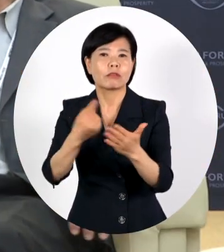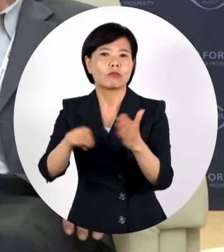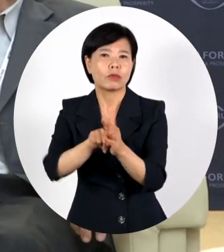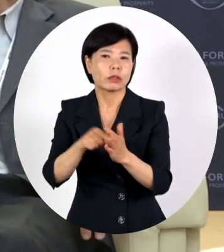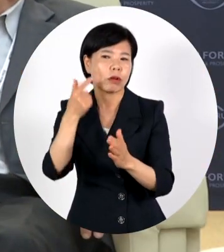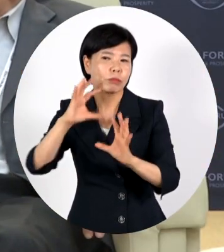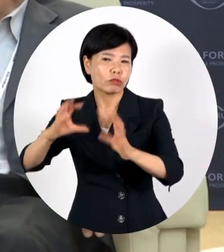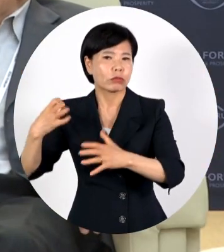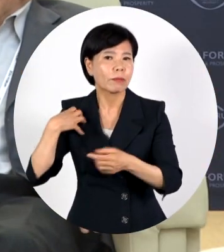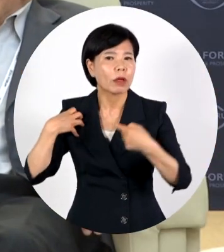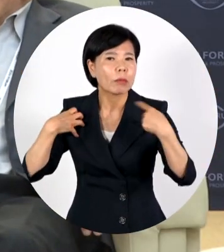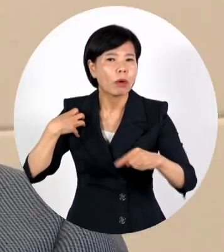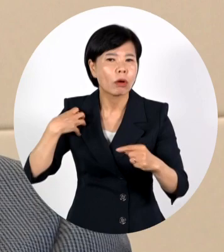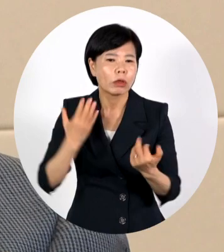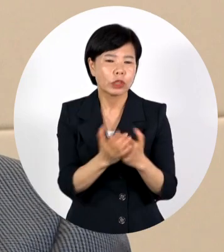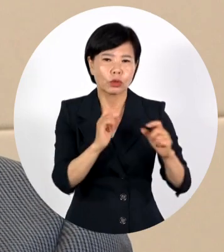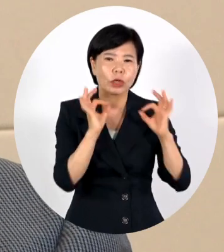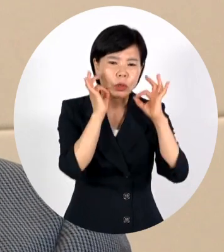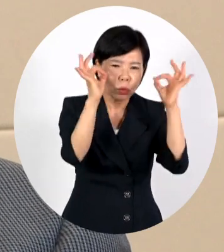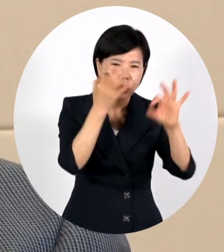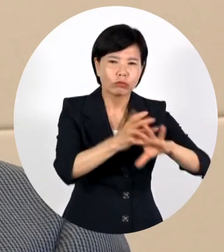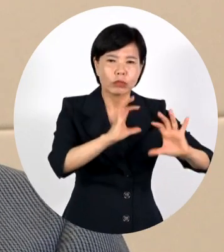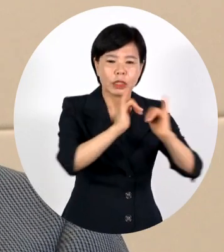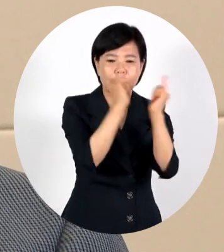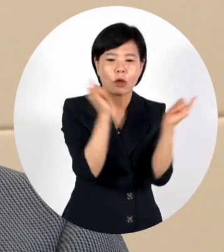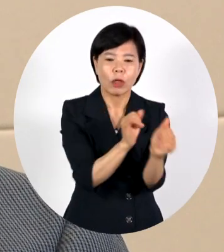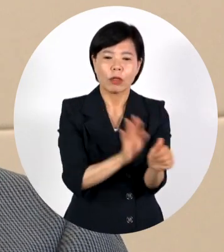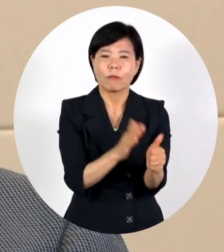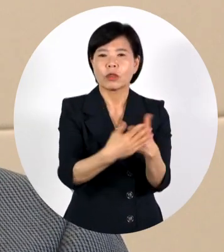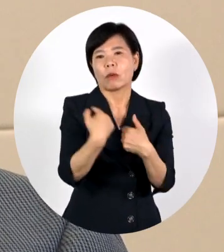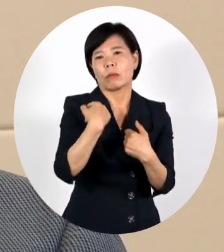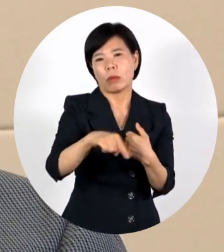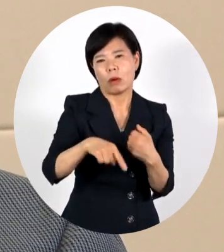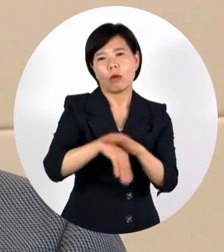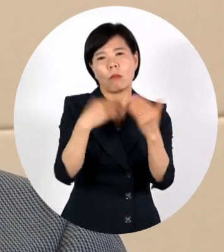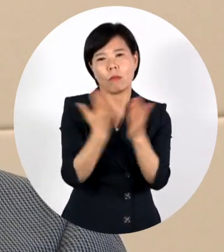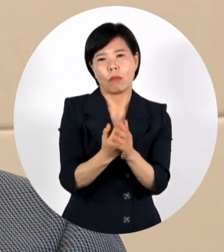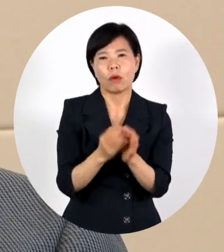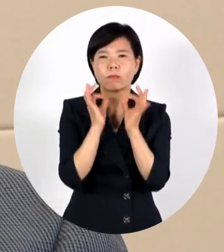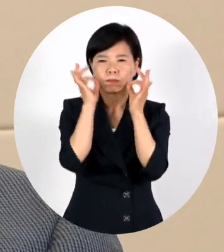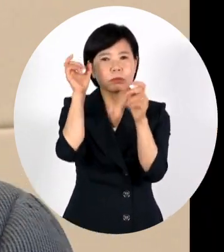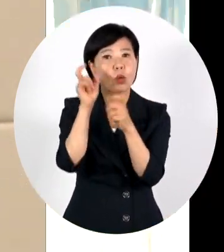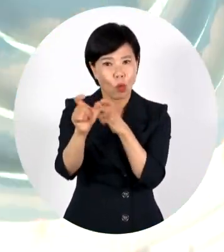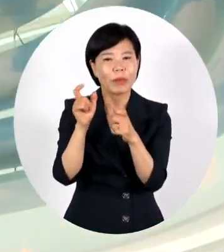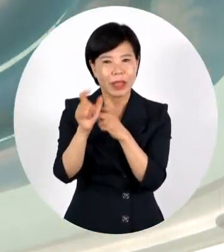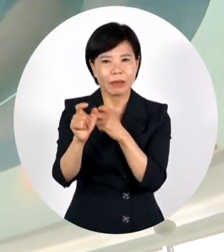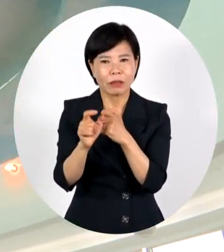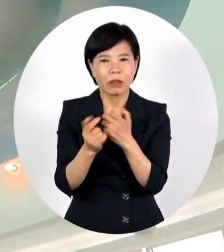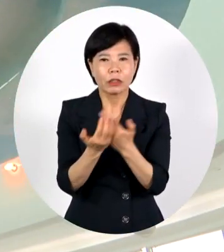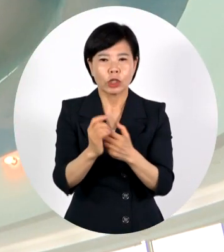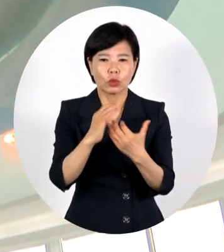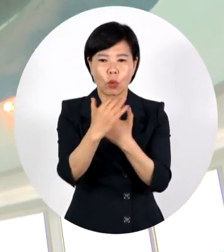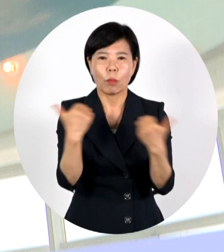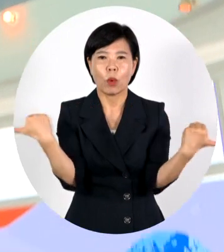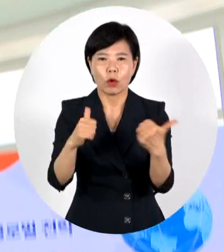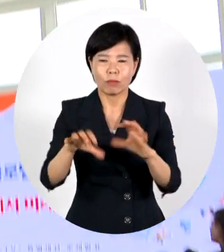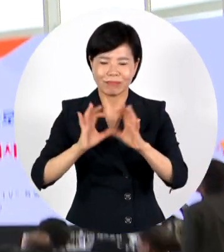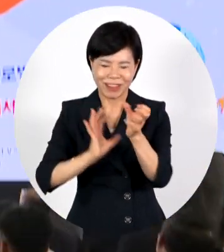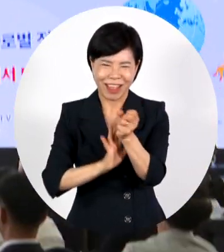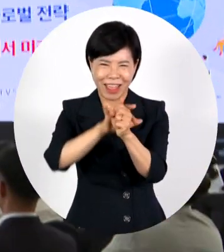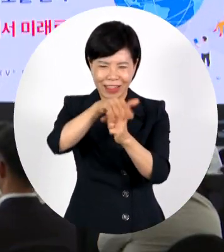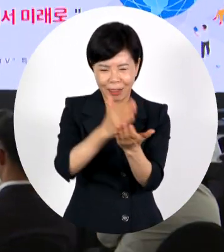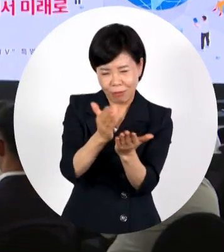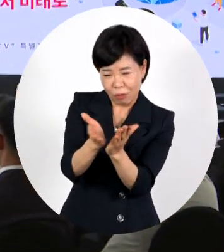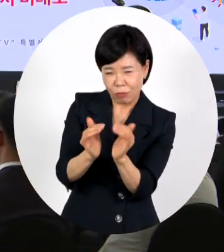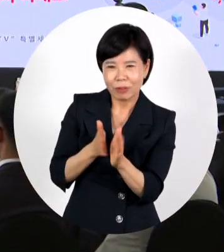문제 해결을 위한 미국의 역할 및 제주도의 노력 등 국제사회 협력 방안을 모색했습니다. 제주포럼은 전